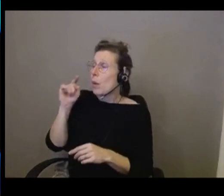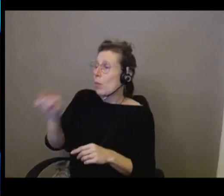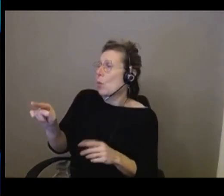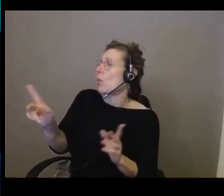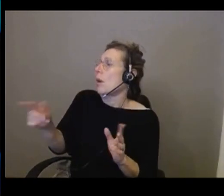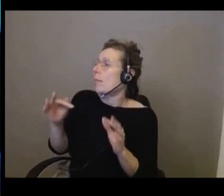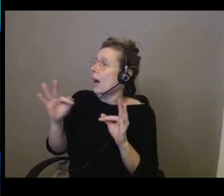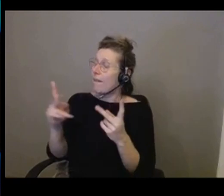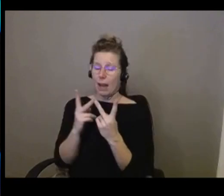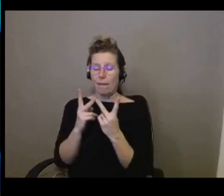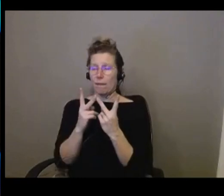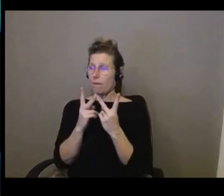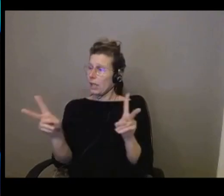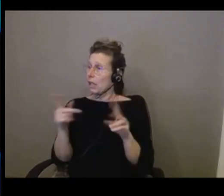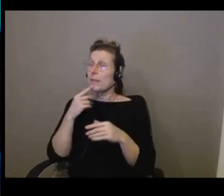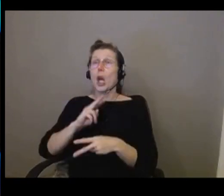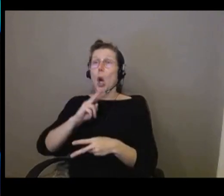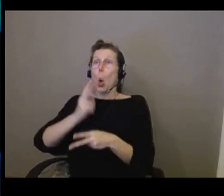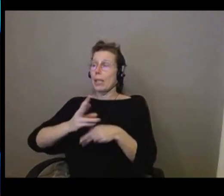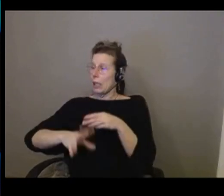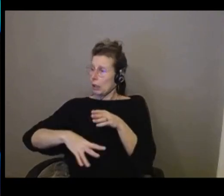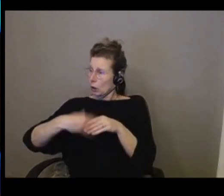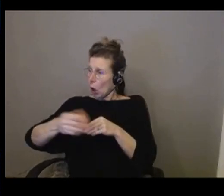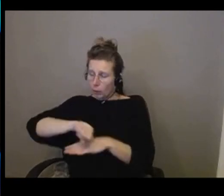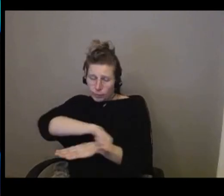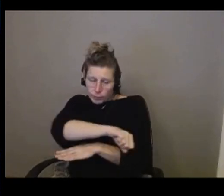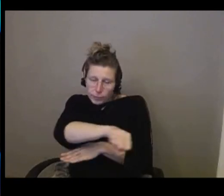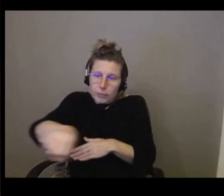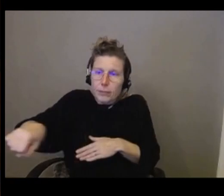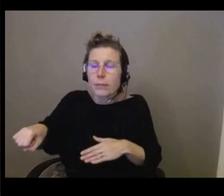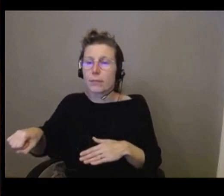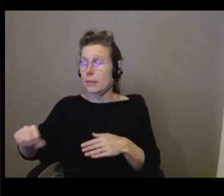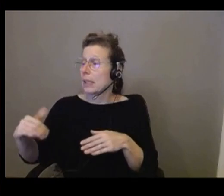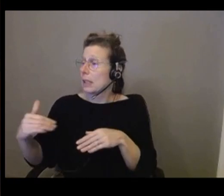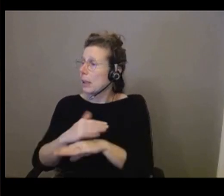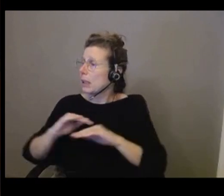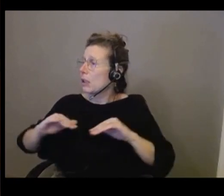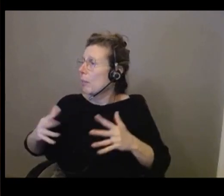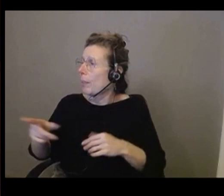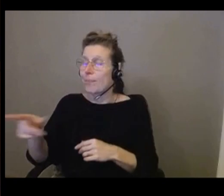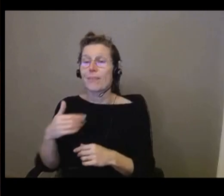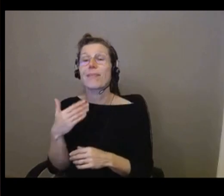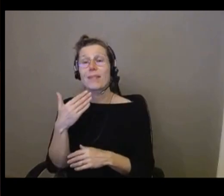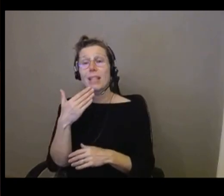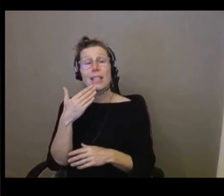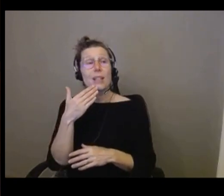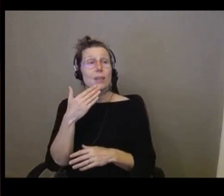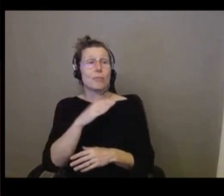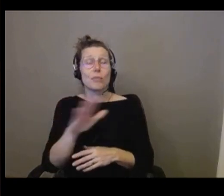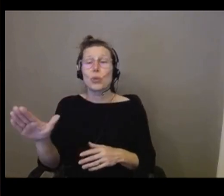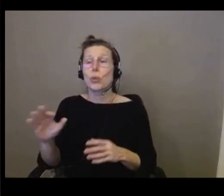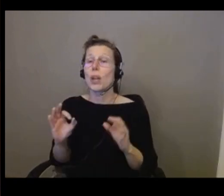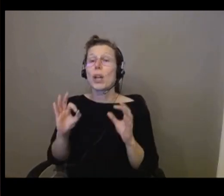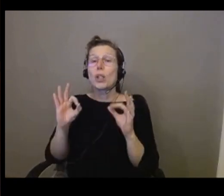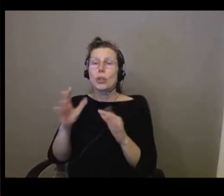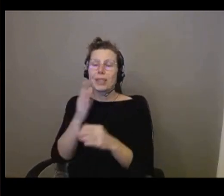l'hôtel, comment ça se passe ? Bonjour à tous. Vous l'avez dit, en fait, la création même de l'application